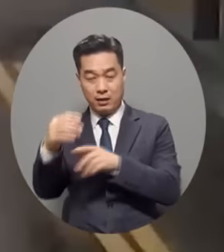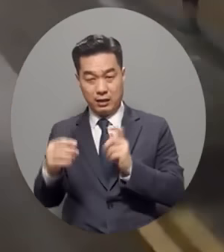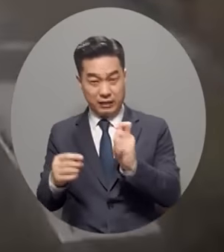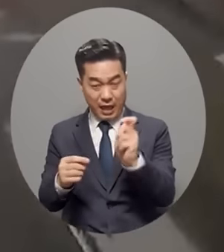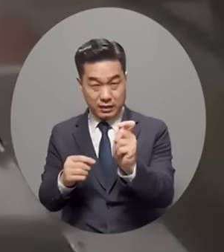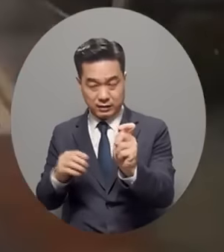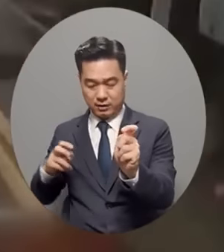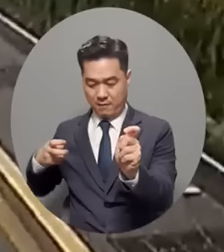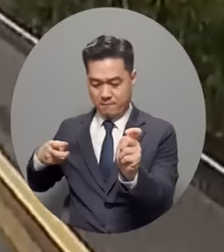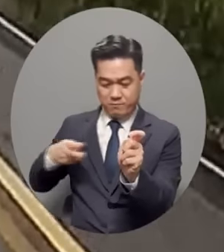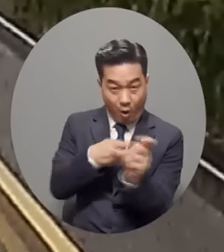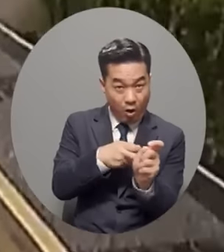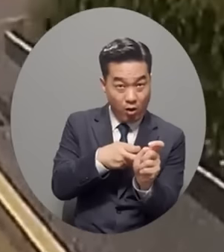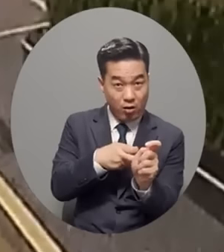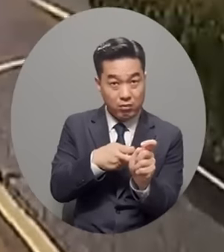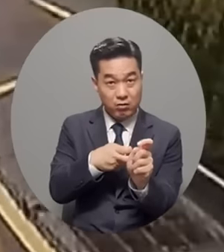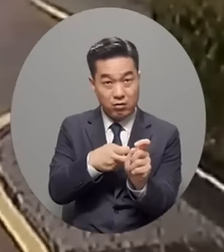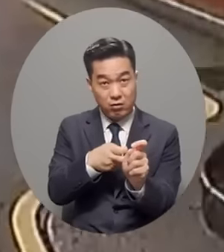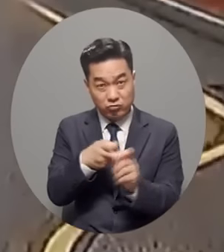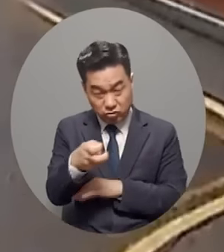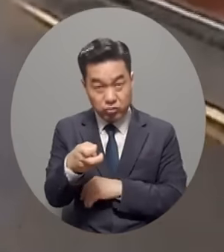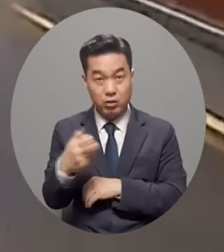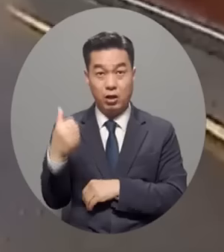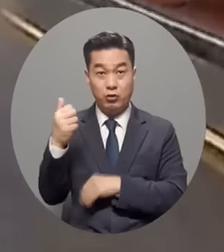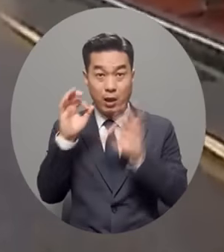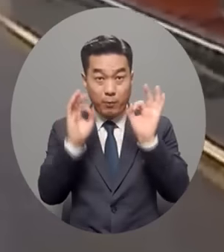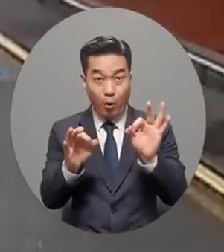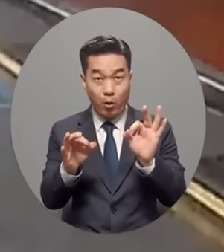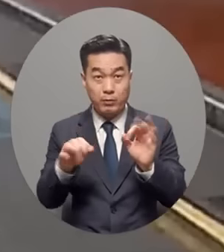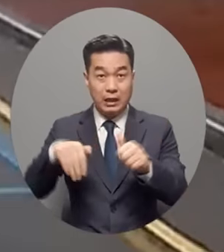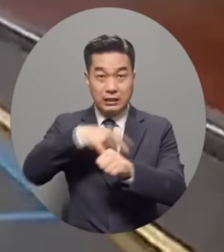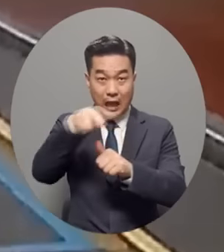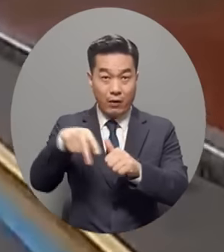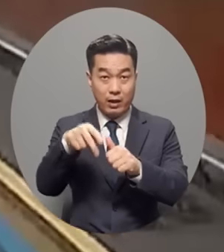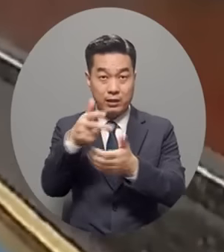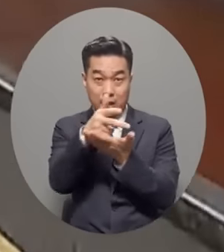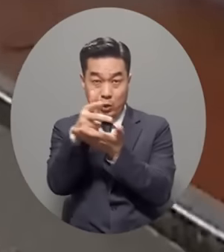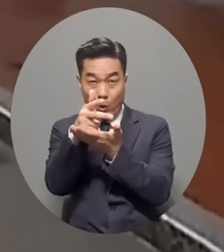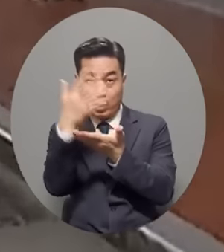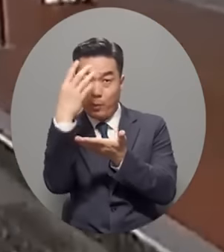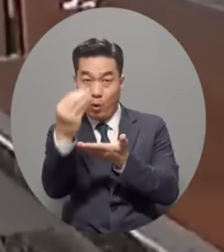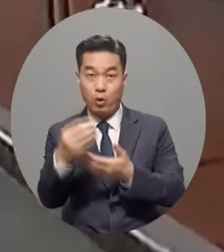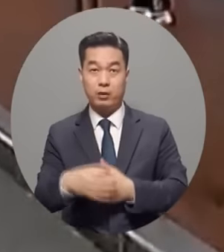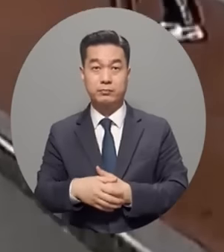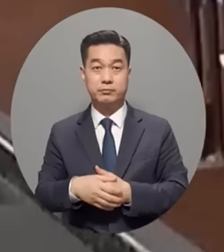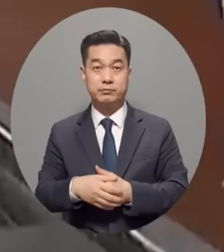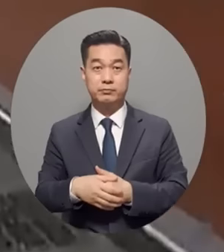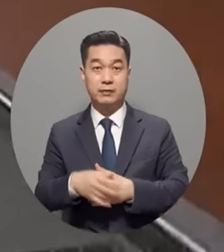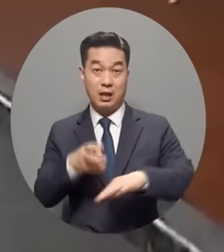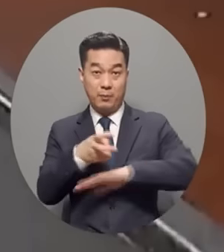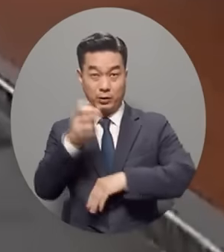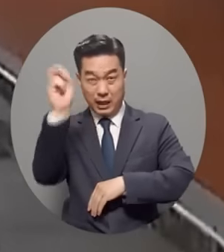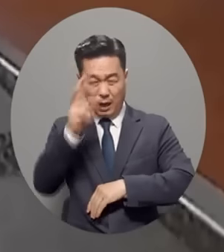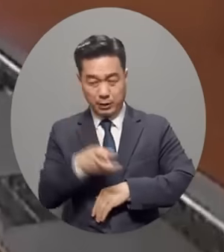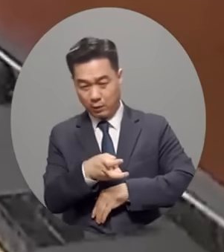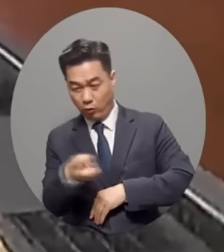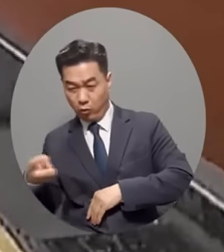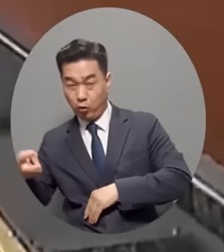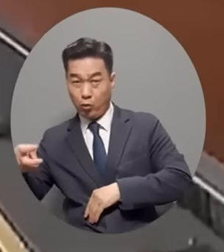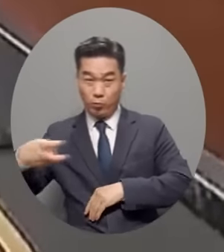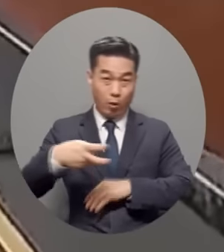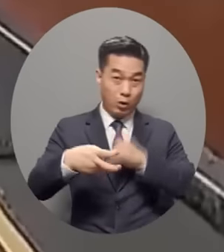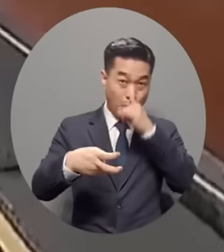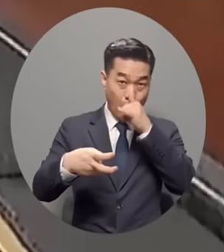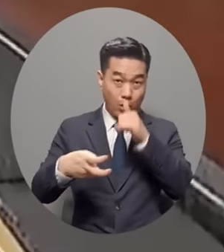들이받습니다 뒤따르던 차량의 블랙 박스에도 당시 상황이 기록됐습니다 버스가 갑자기 차선을 바꾸더니 신호정지